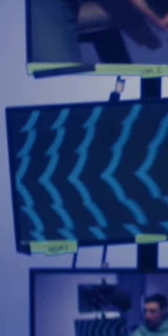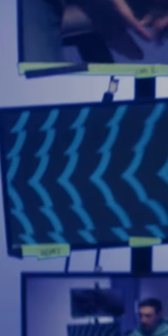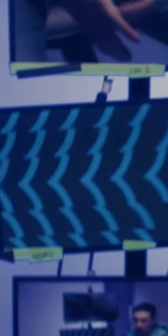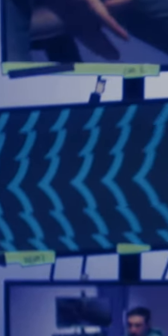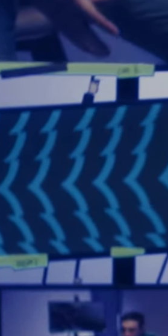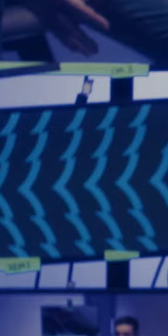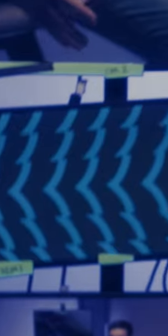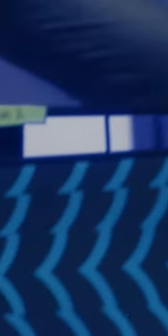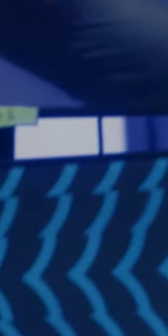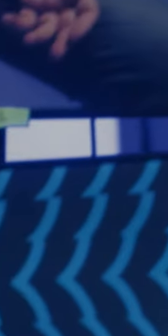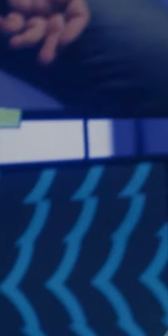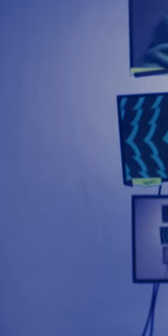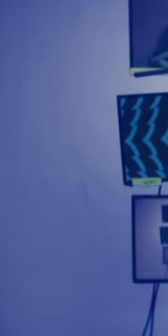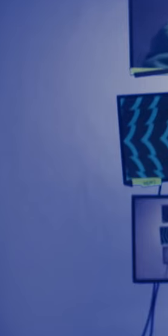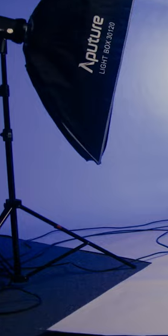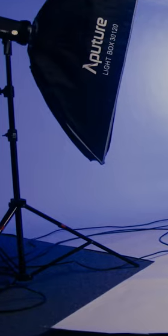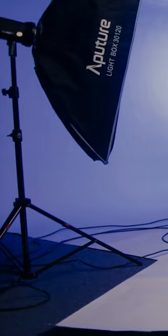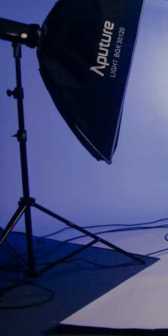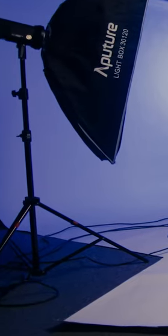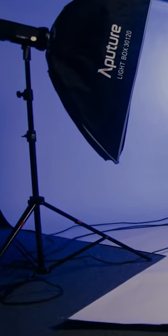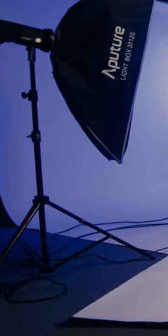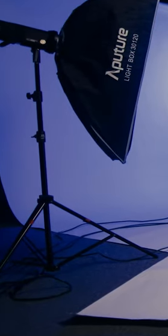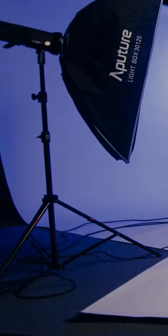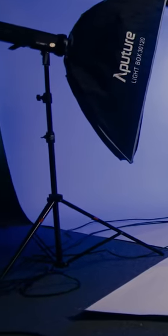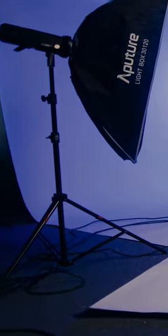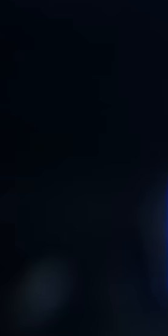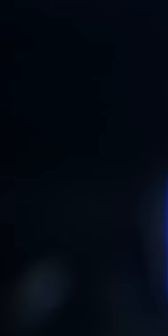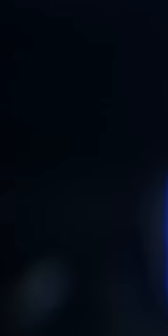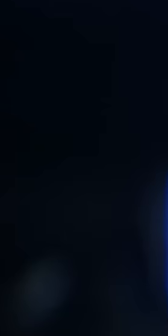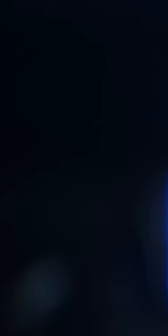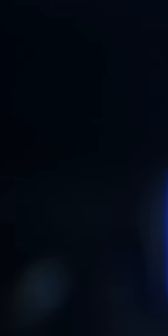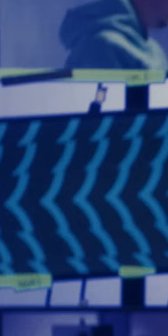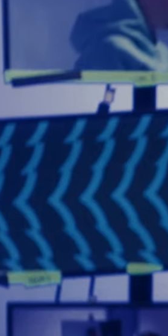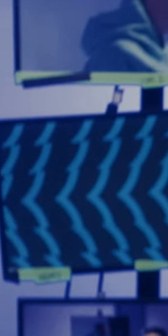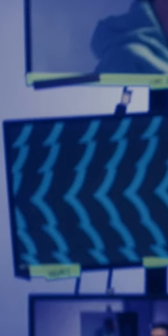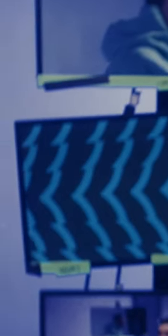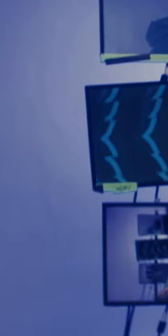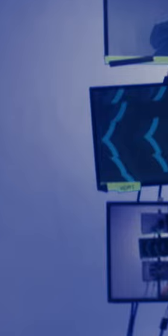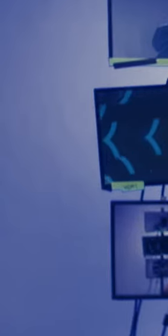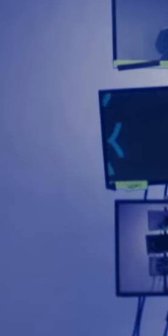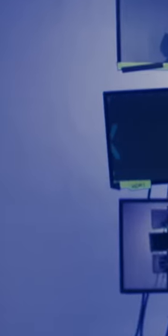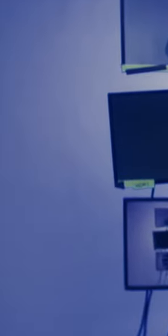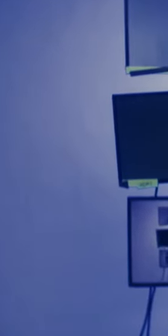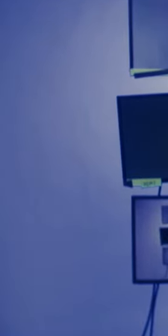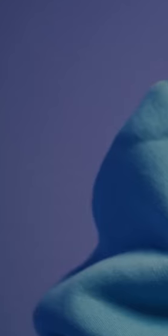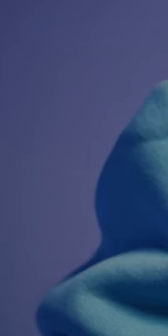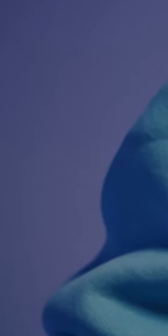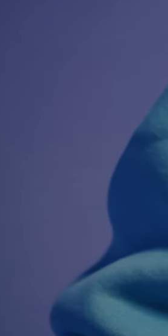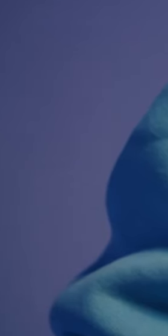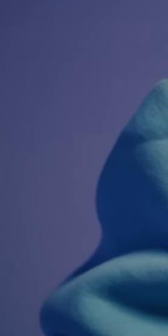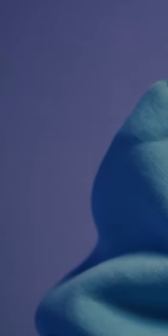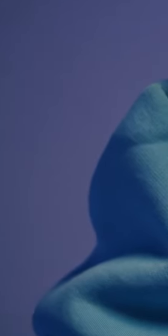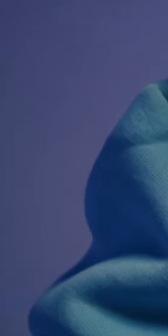мы мыслили там исключительно облаками, сегодня мессенджер — это такой кухонный комбайн, профдеформация. Периодически меня подписывают как персик. Мы